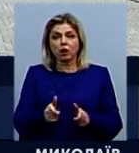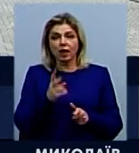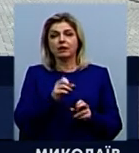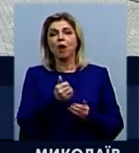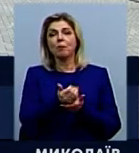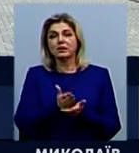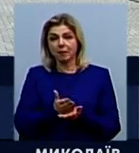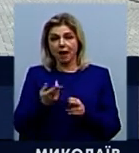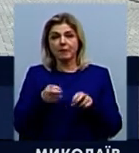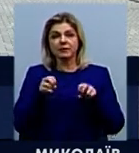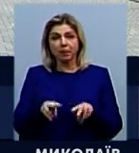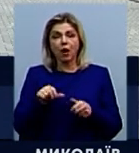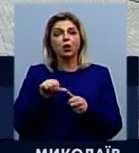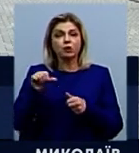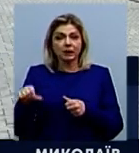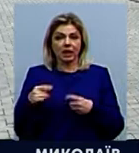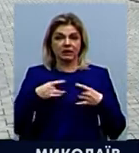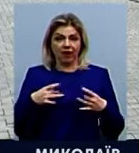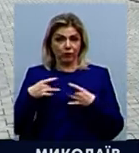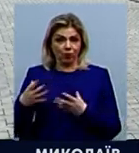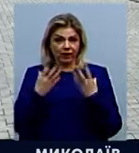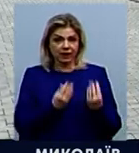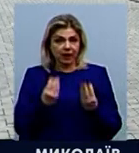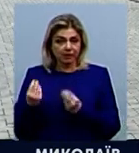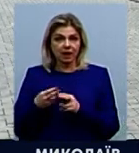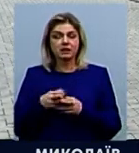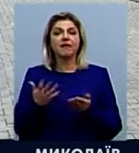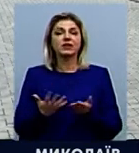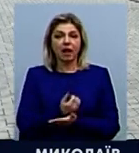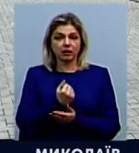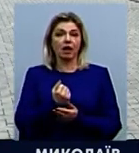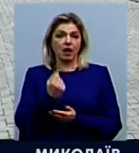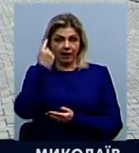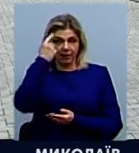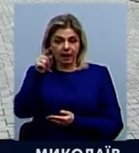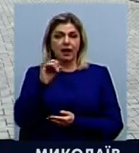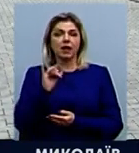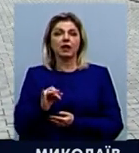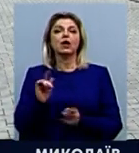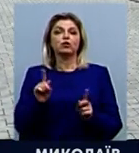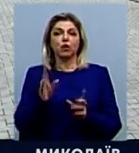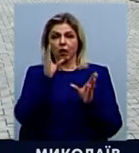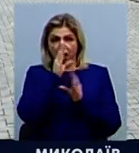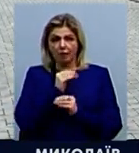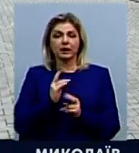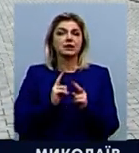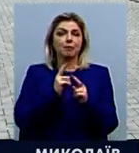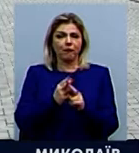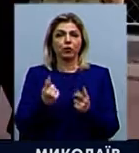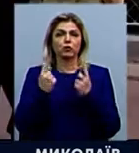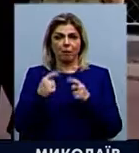в святкові дні. Тому це не лише вдала ідея, і ми можемо сказати, що дійсно вдалося запобігти суттєвим